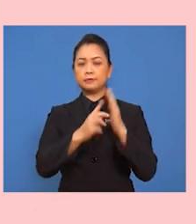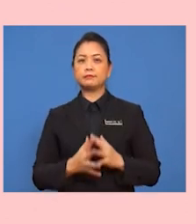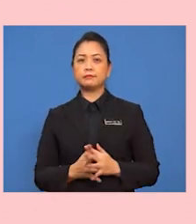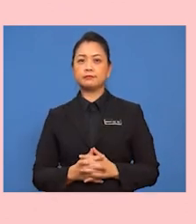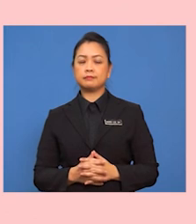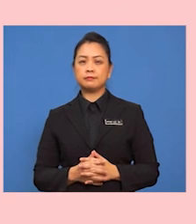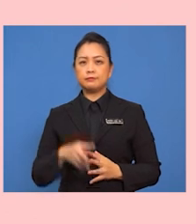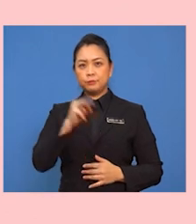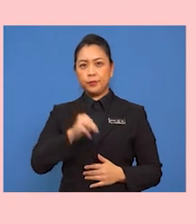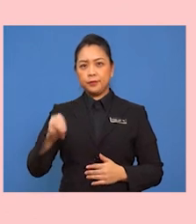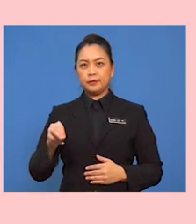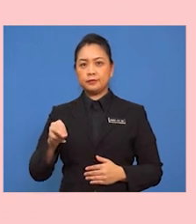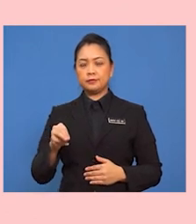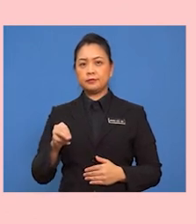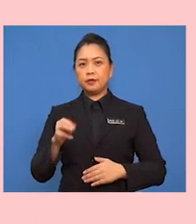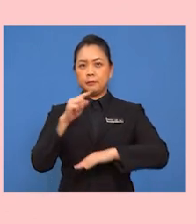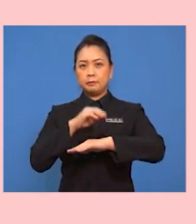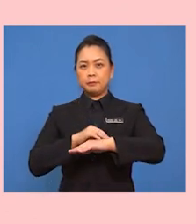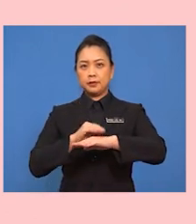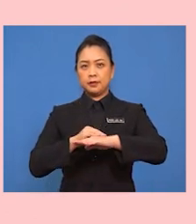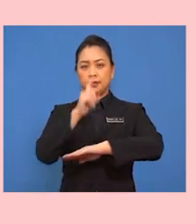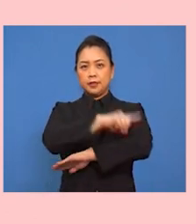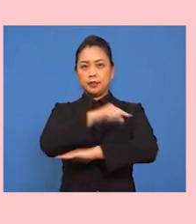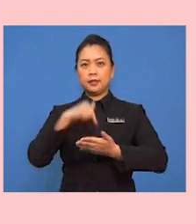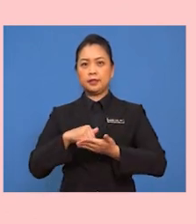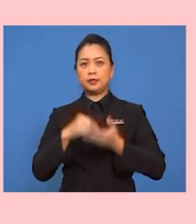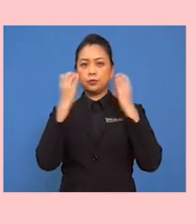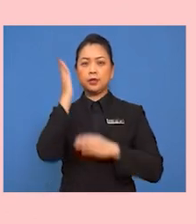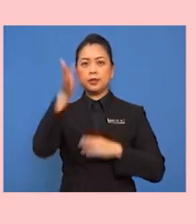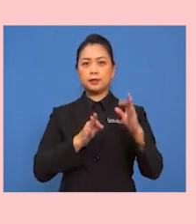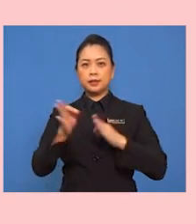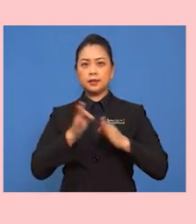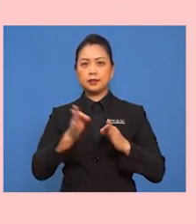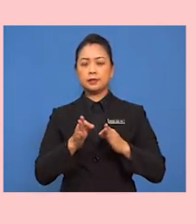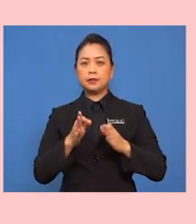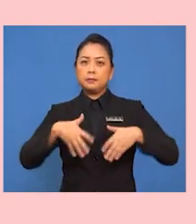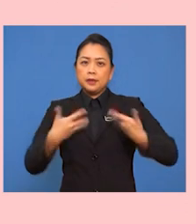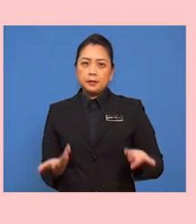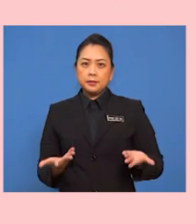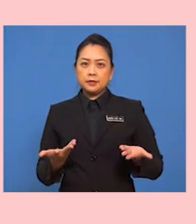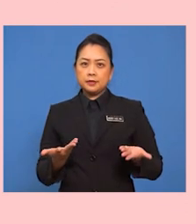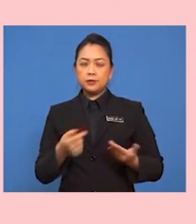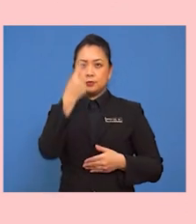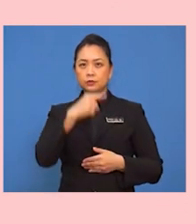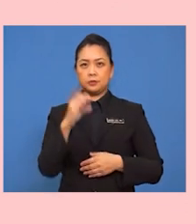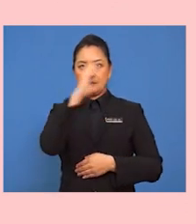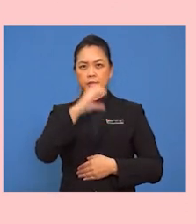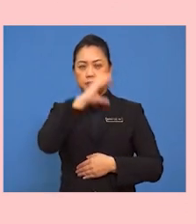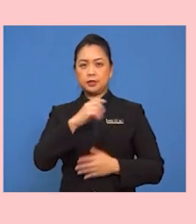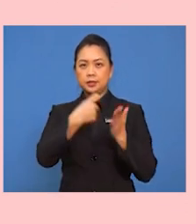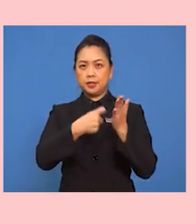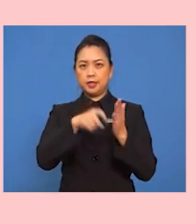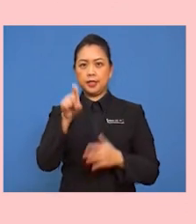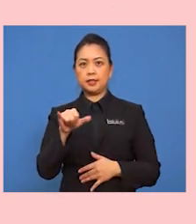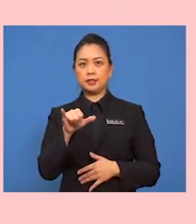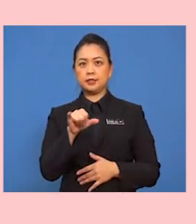Murid-murid, pada hari ini, cikgu akan menerangkan bagaimana untuk mencari nilai